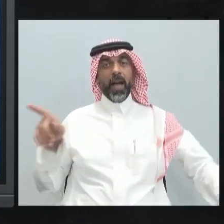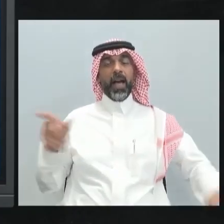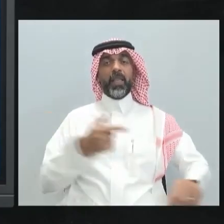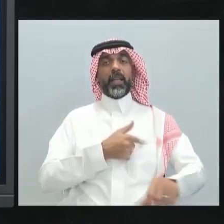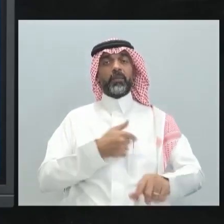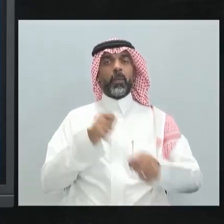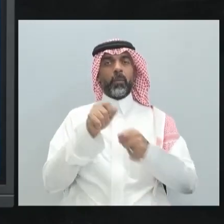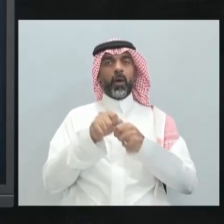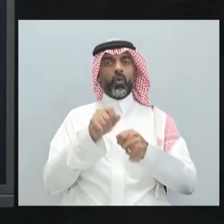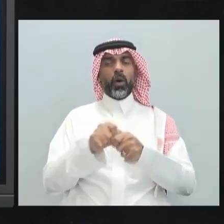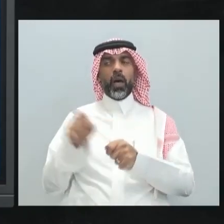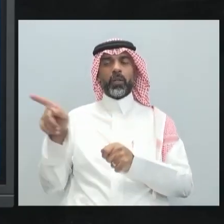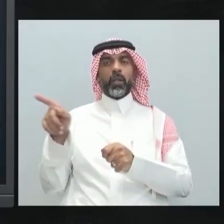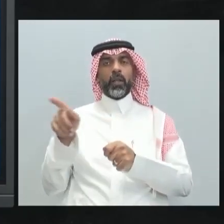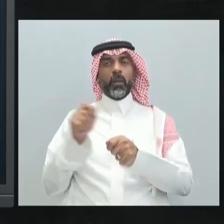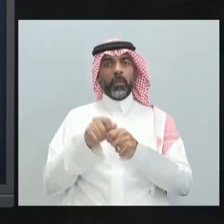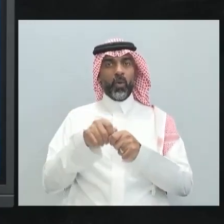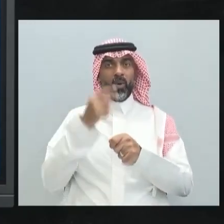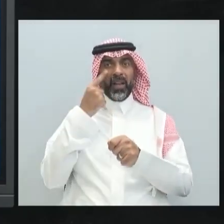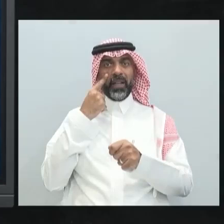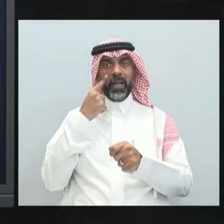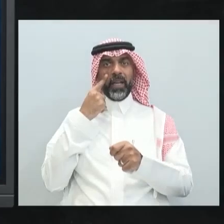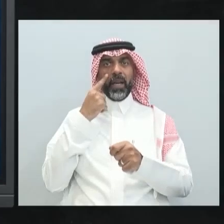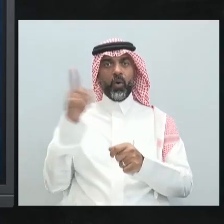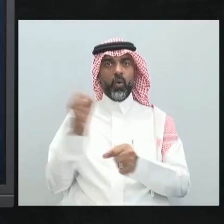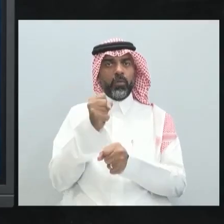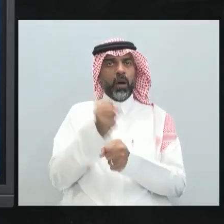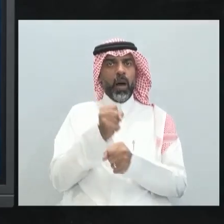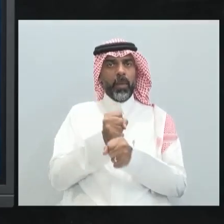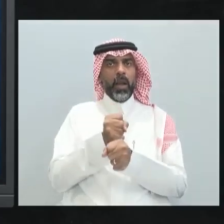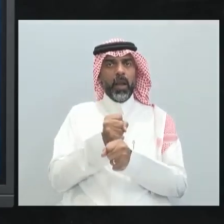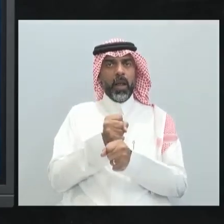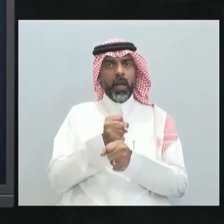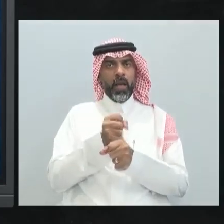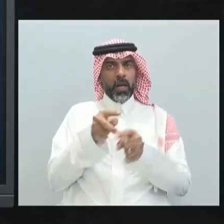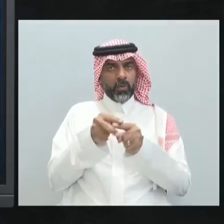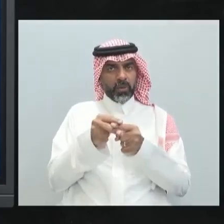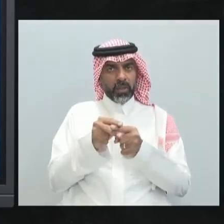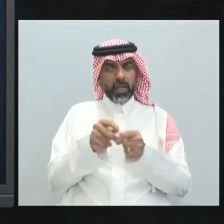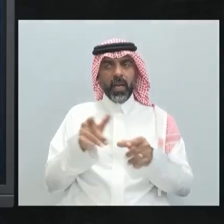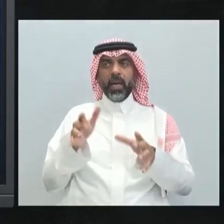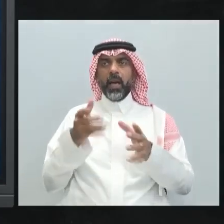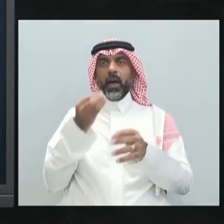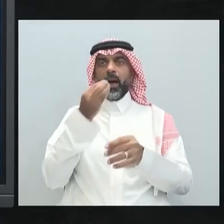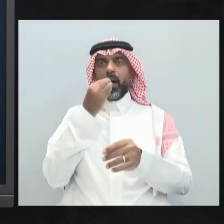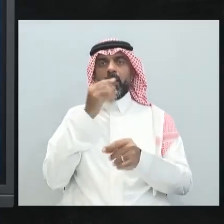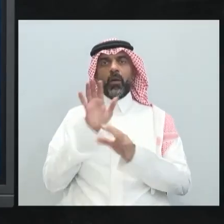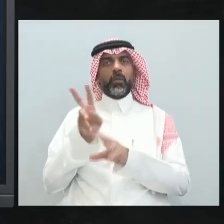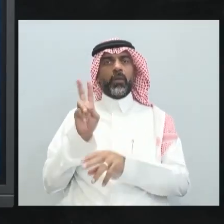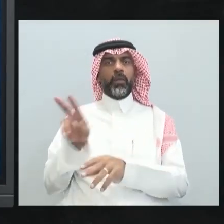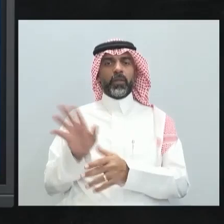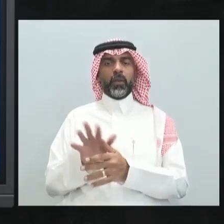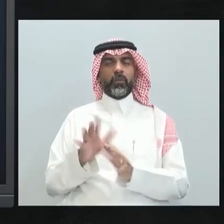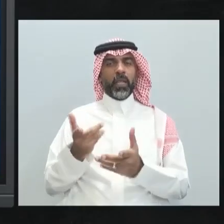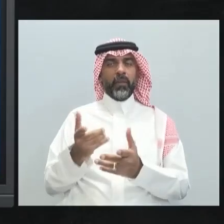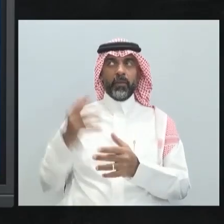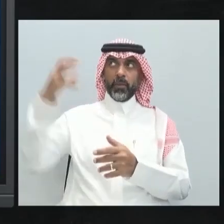هذه المخلوقات الله سبحانه وتعالى وهب لها خصائص عضيات تراكيب مختلفه من خلالها تستطيع صنع الغذاء اما باستخدام الطاقه